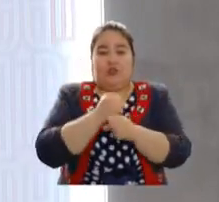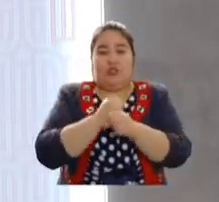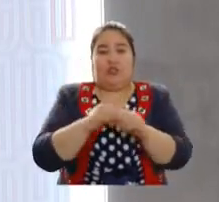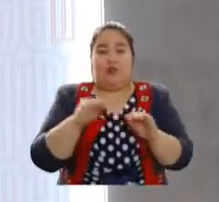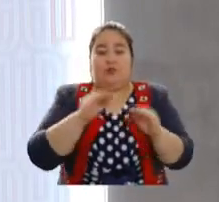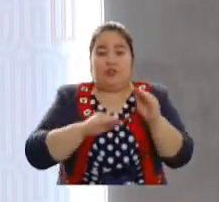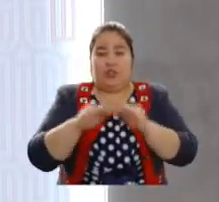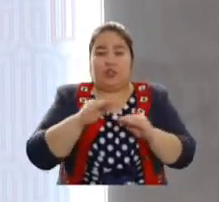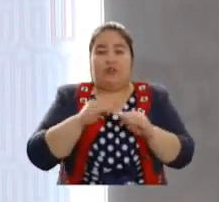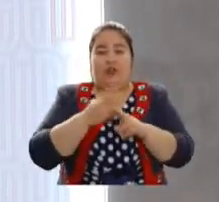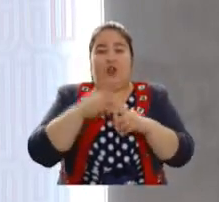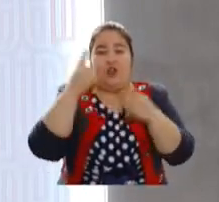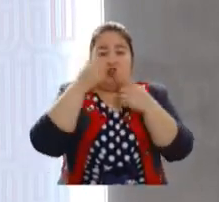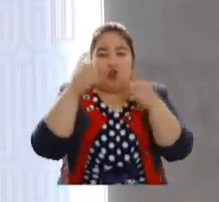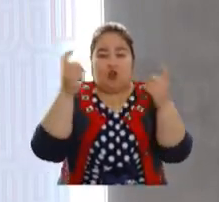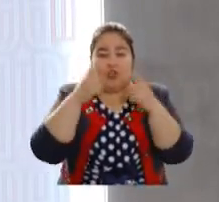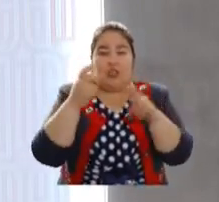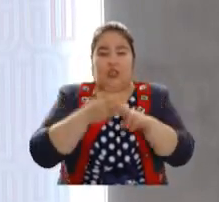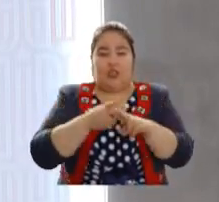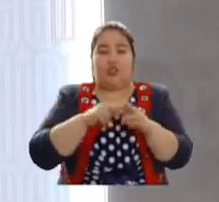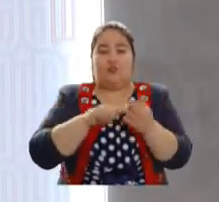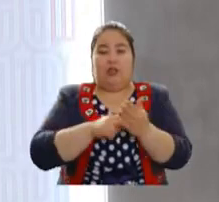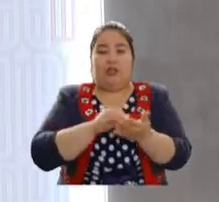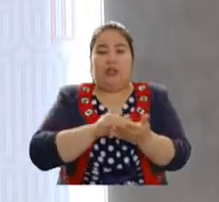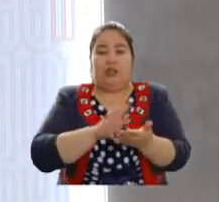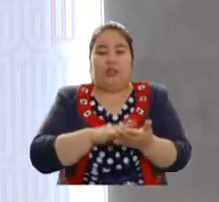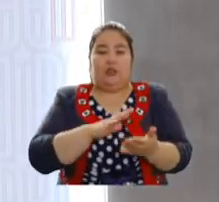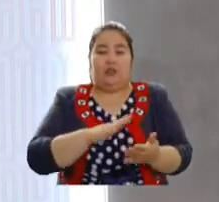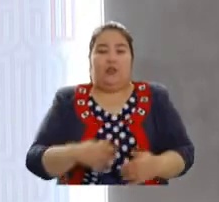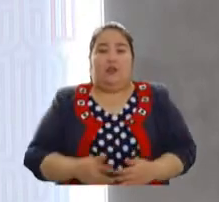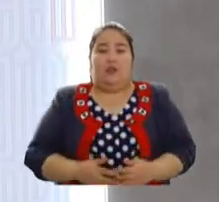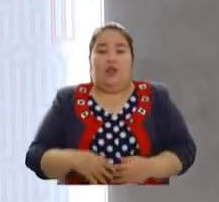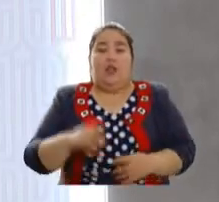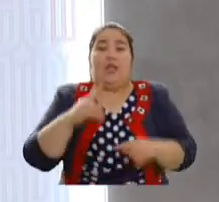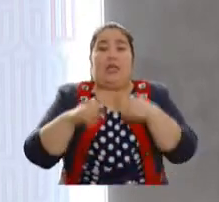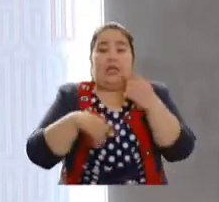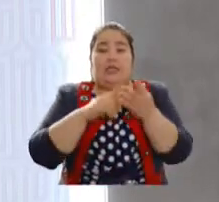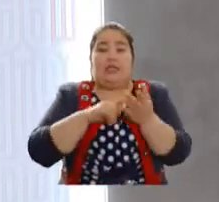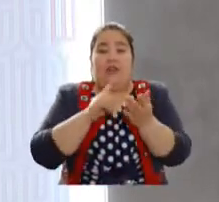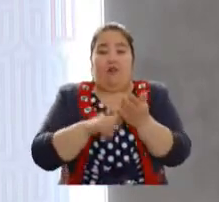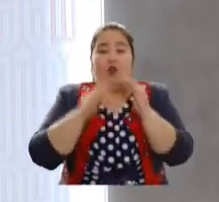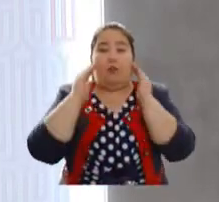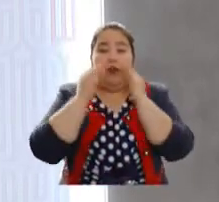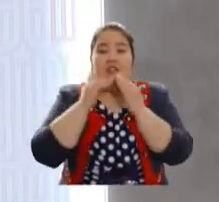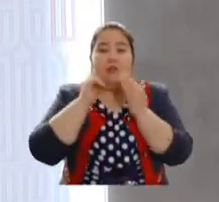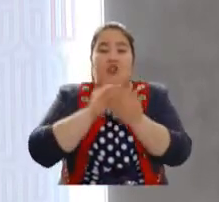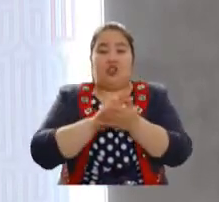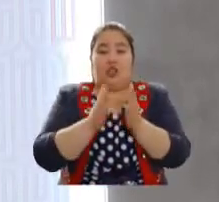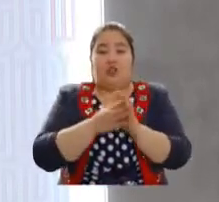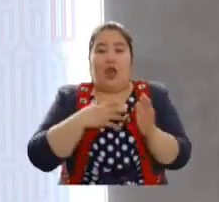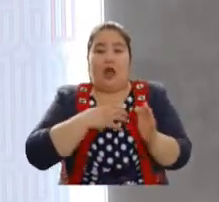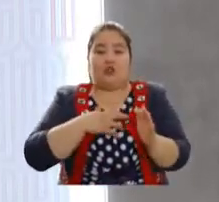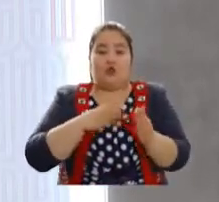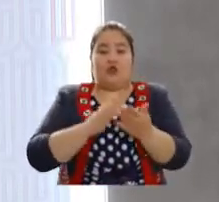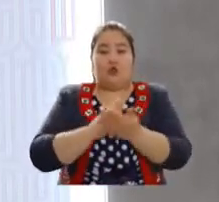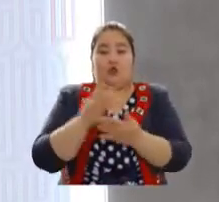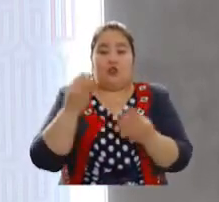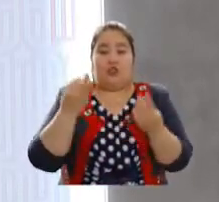va joriy etish belgilangan. Keyingi savol: pandemiya sharoitida asosiy